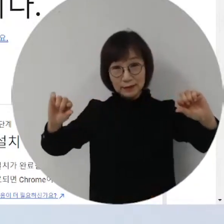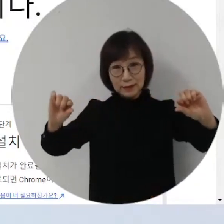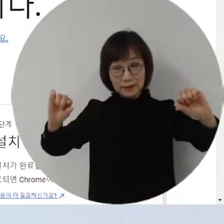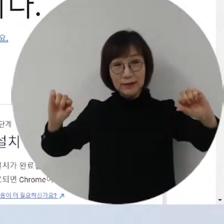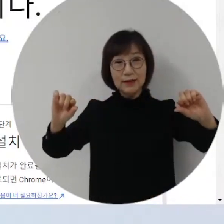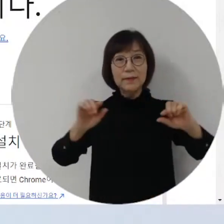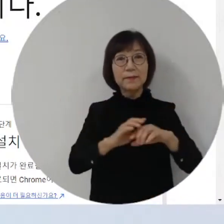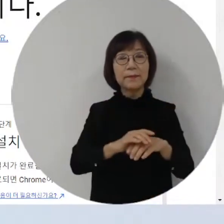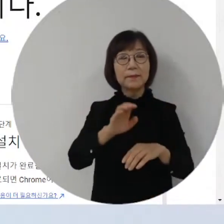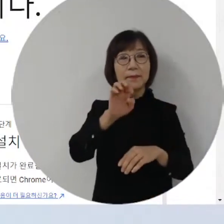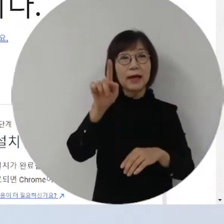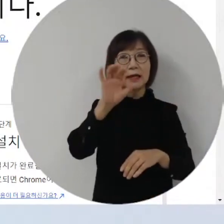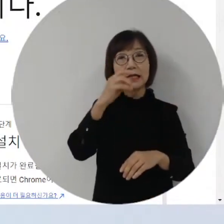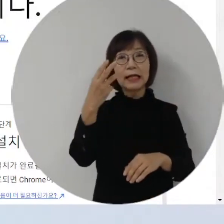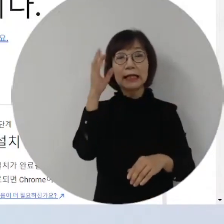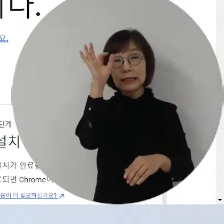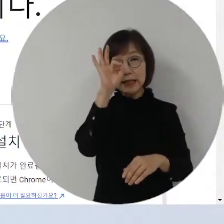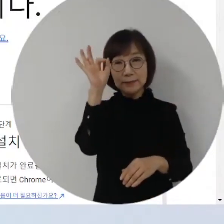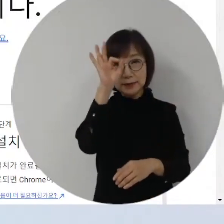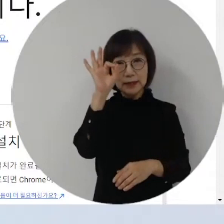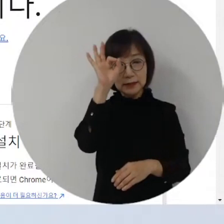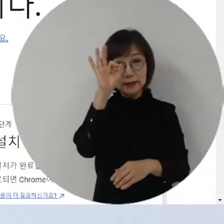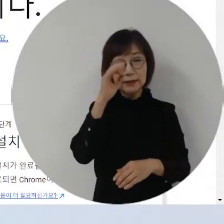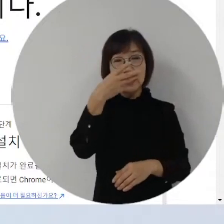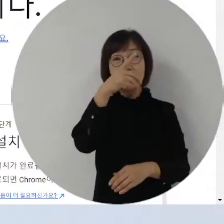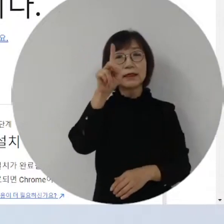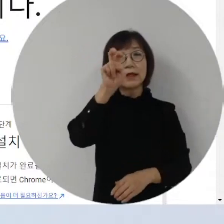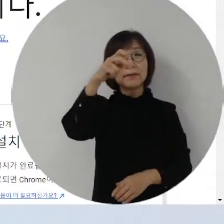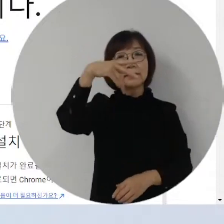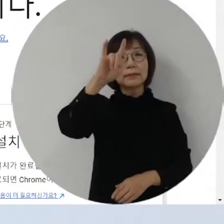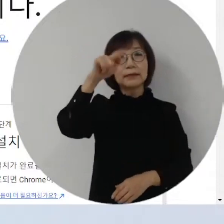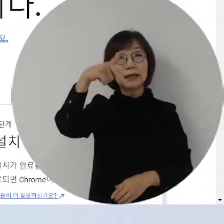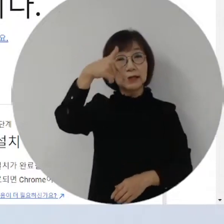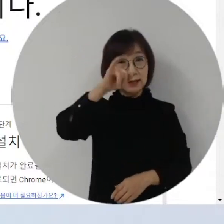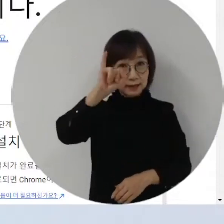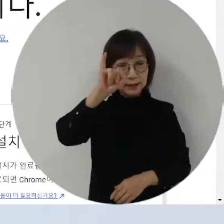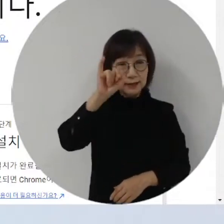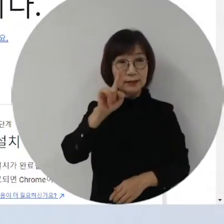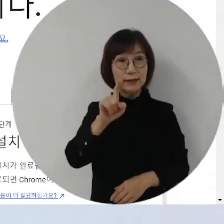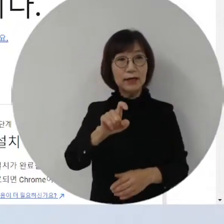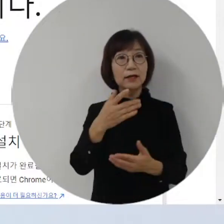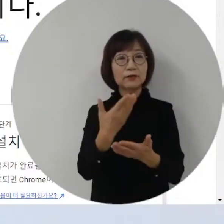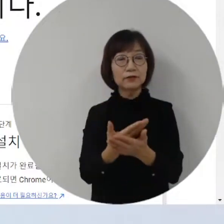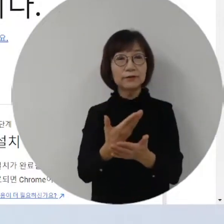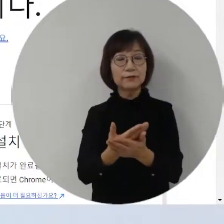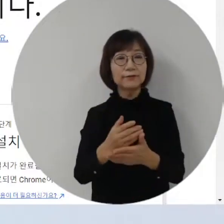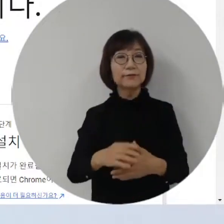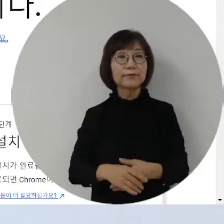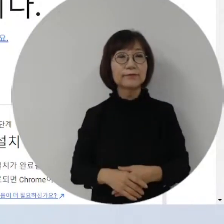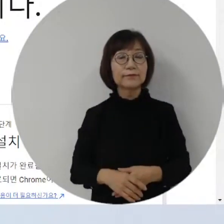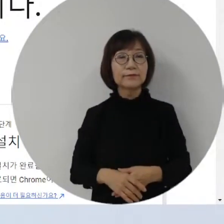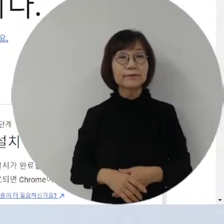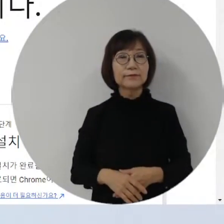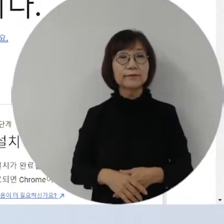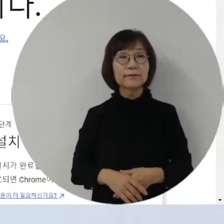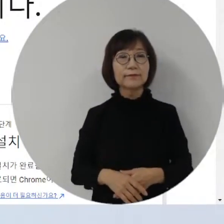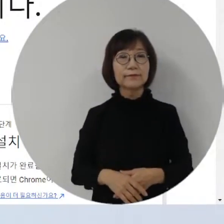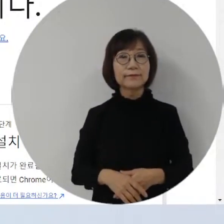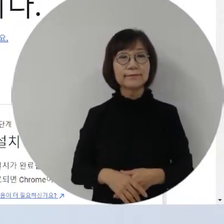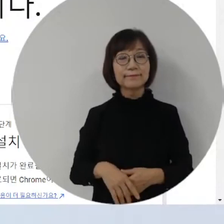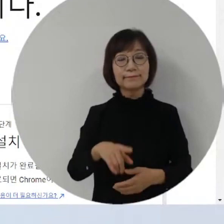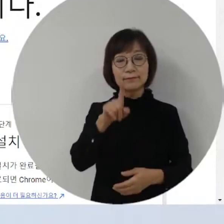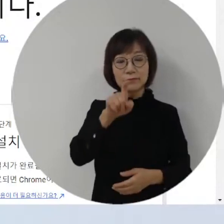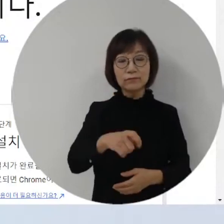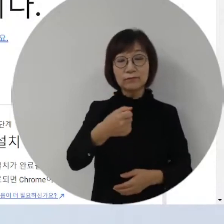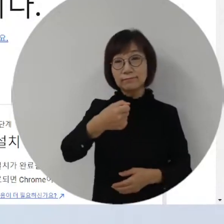그러면 이렇게 탐색기가 실행이 되질 거고요. 내 PC 아래에 있는 다운로드라고